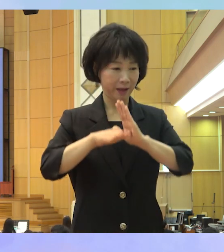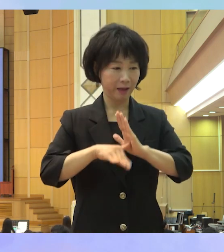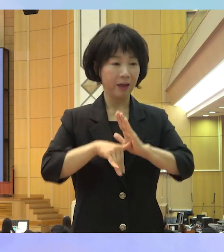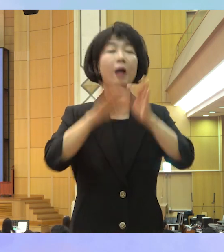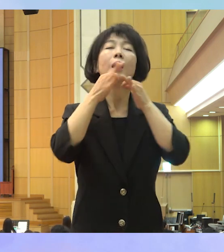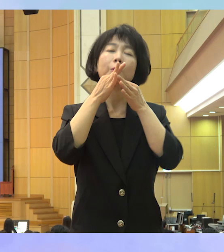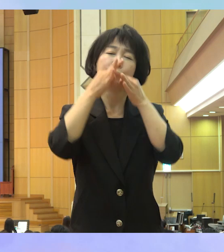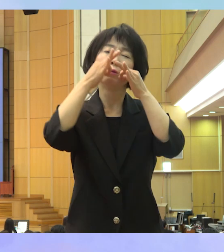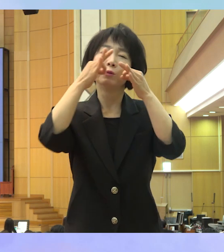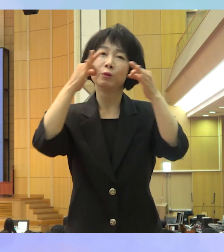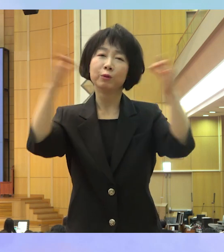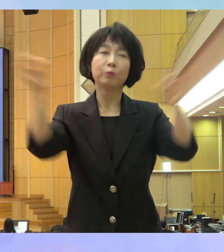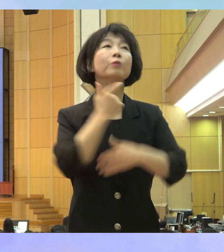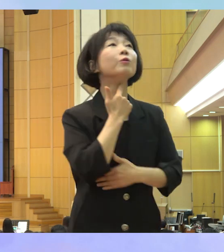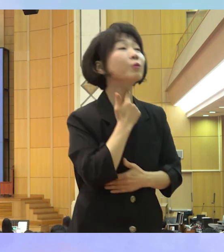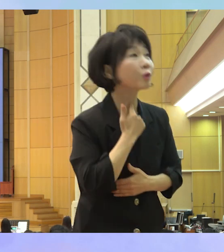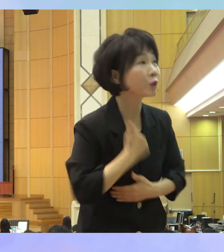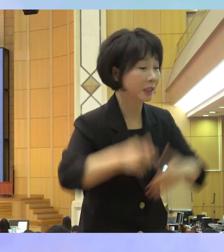때